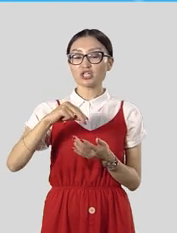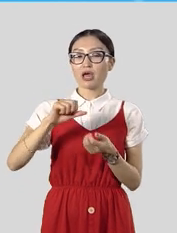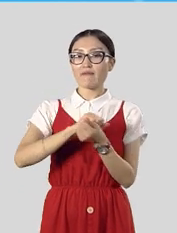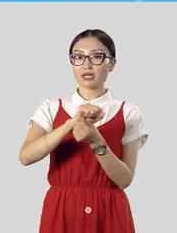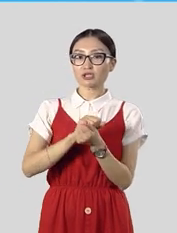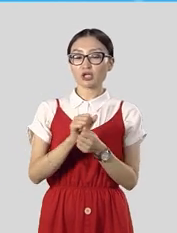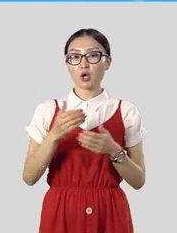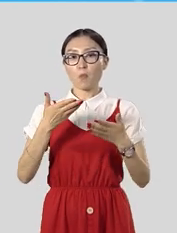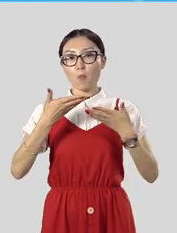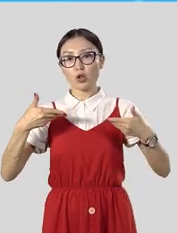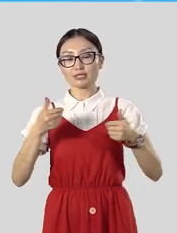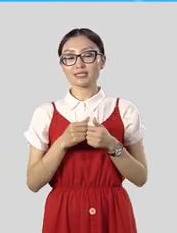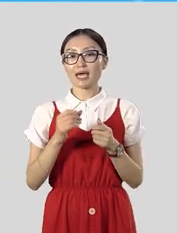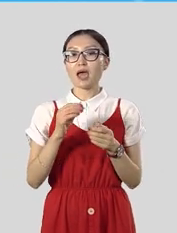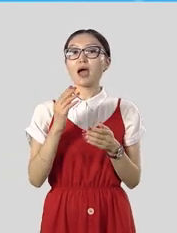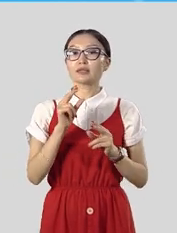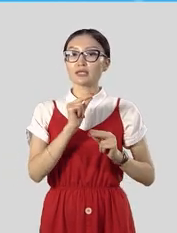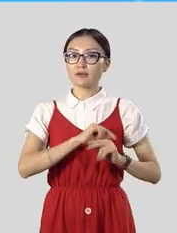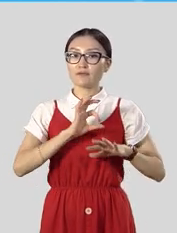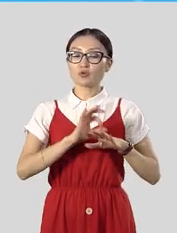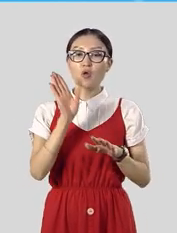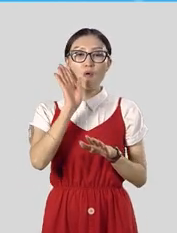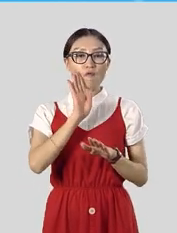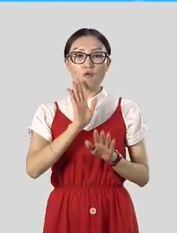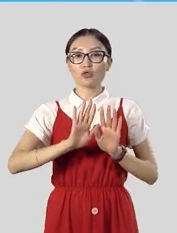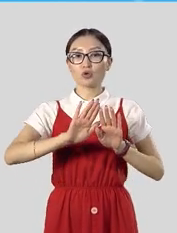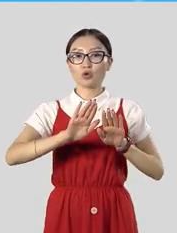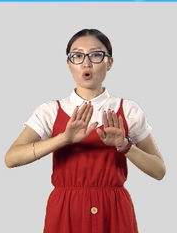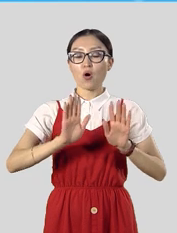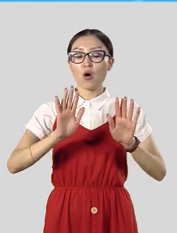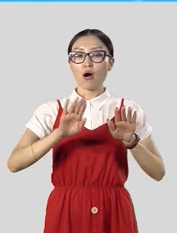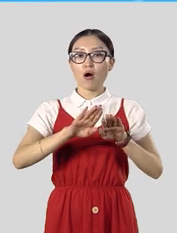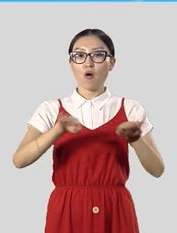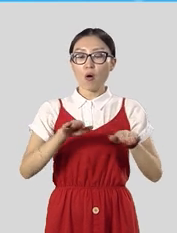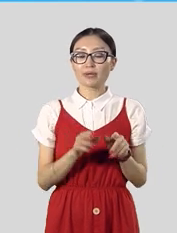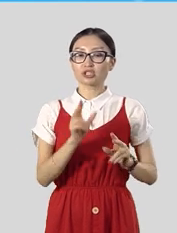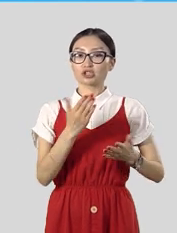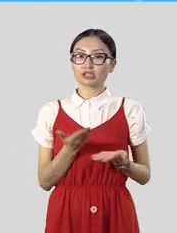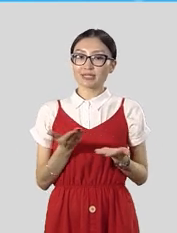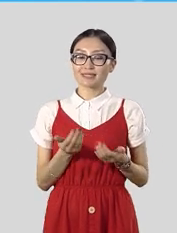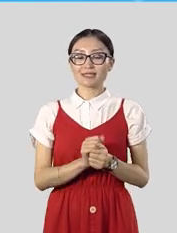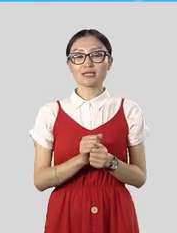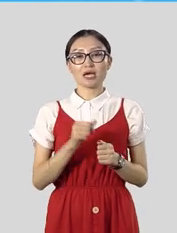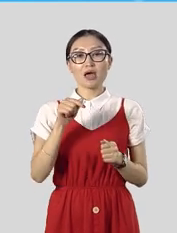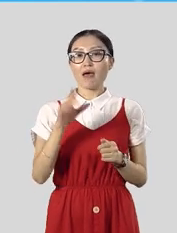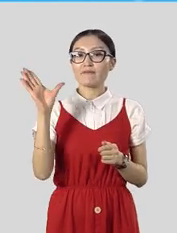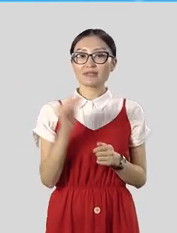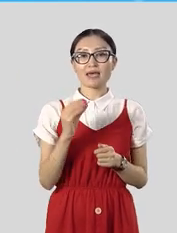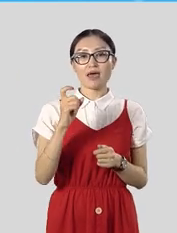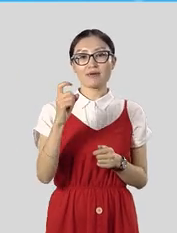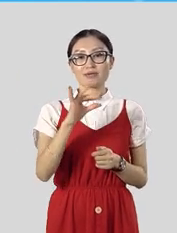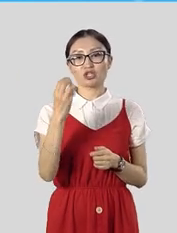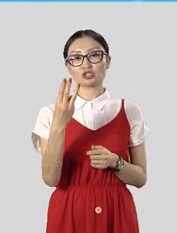полости. Они ведут исключительно водный образ жизни. Все кишечно-полостные – хищники.